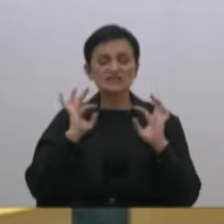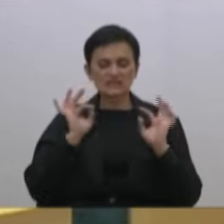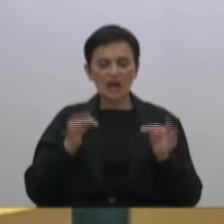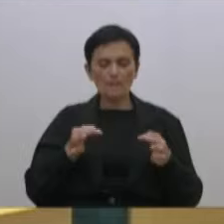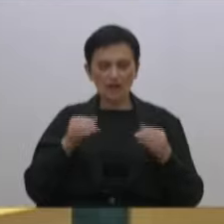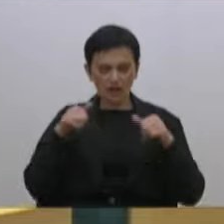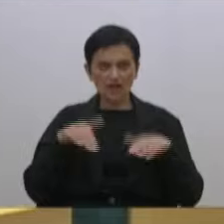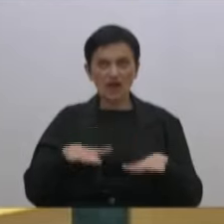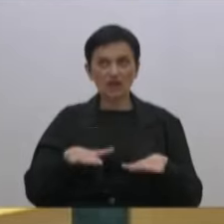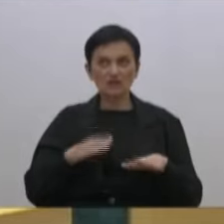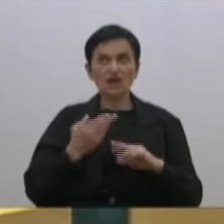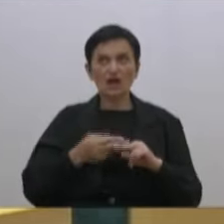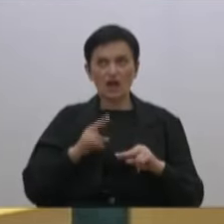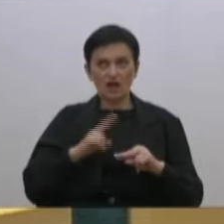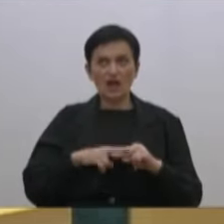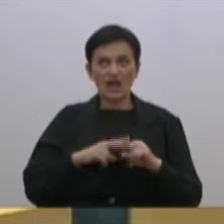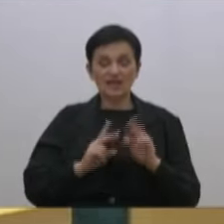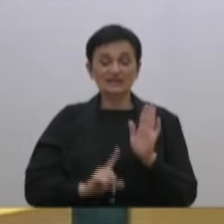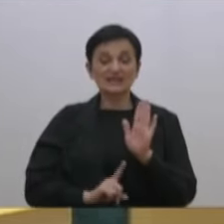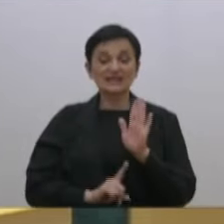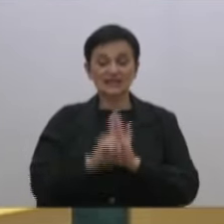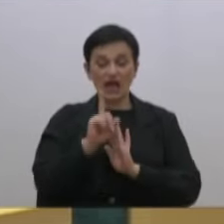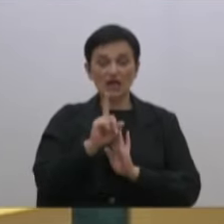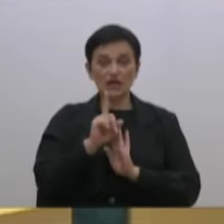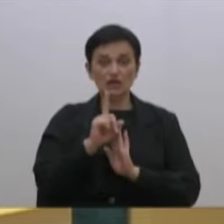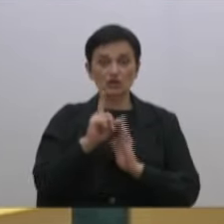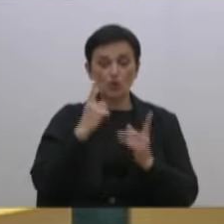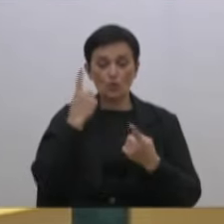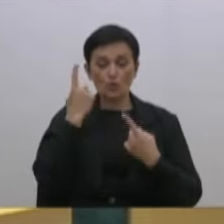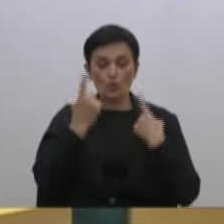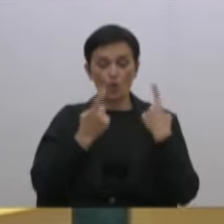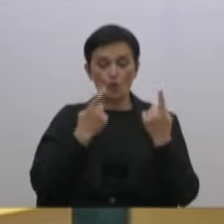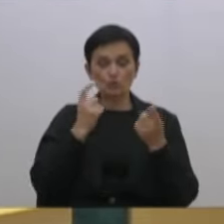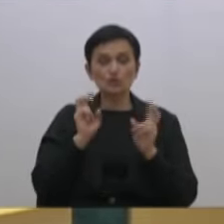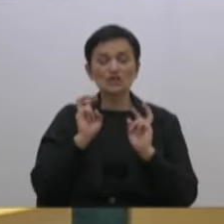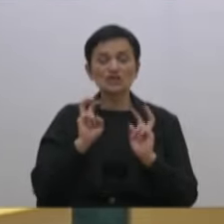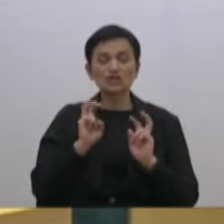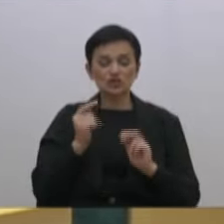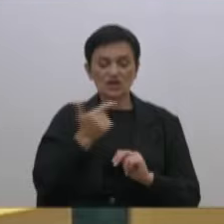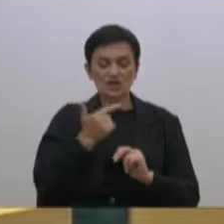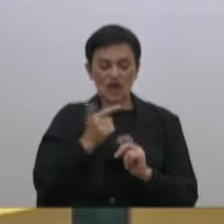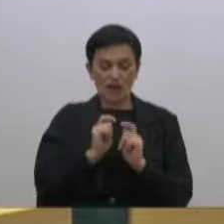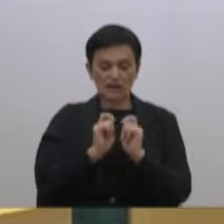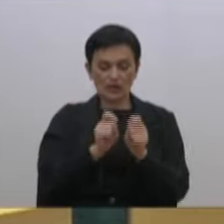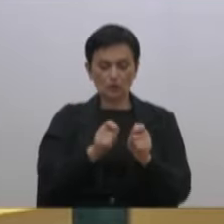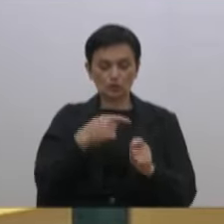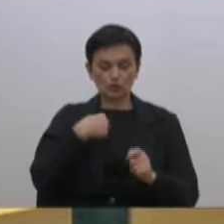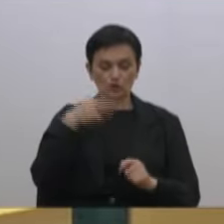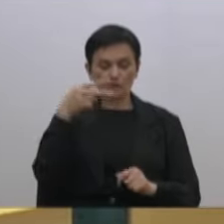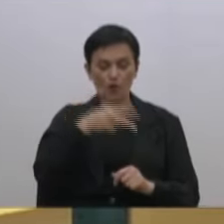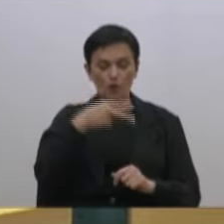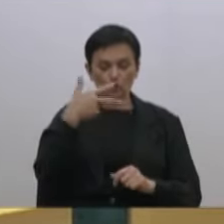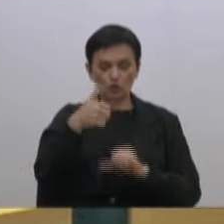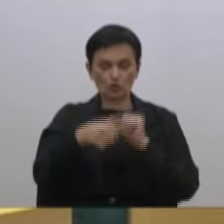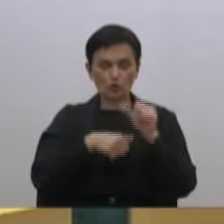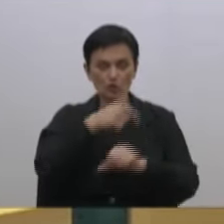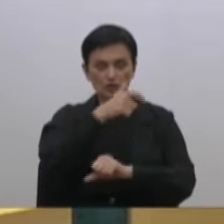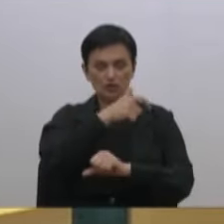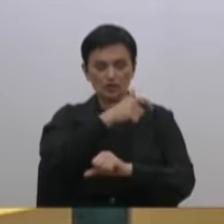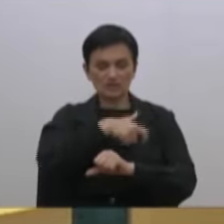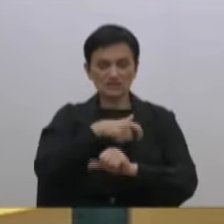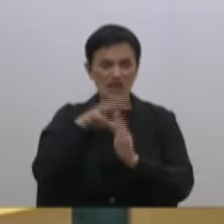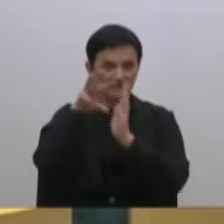ეს თავისთავად დასაწყისშივე მოცემულობაშივე ნიშნავს გარანტიას, რომ ჩვენ 2030 წელს გავხდებით